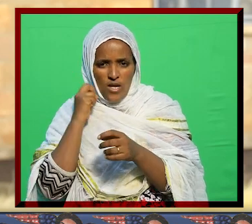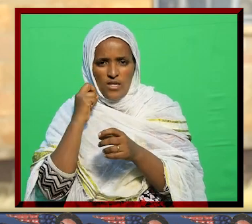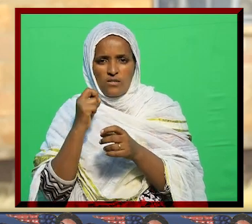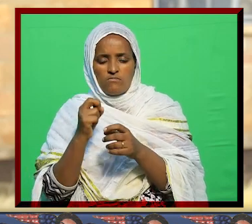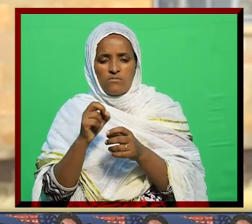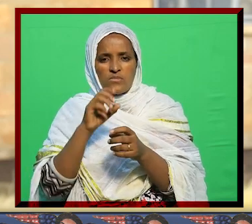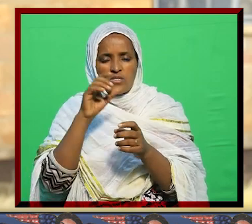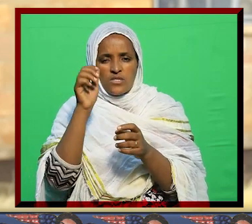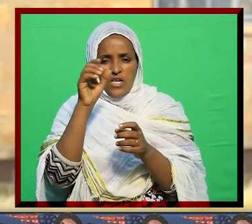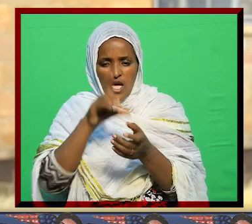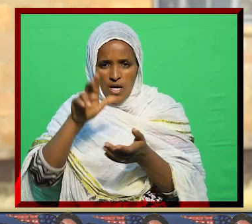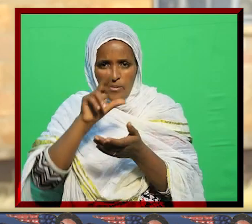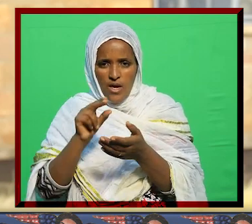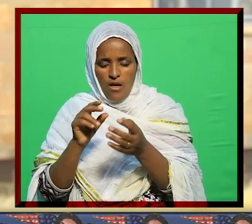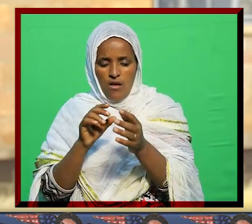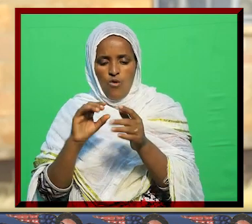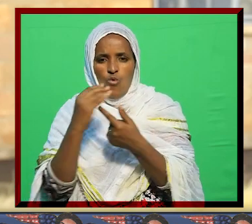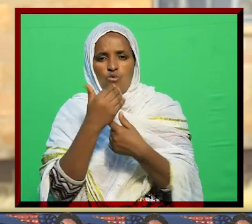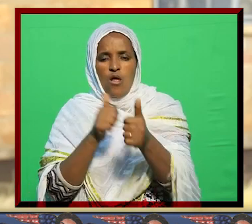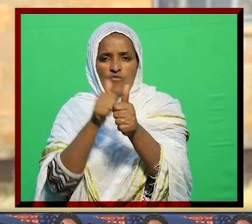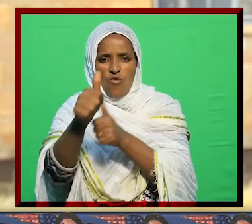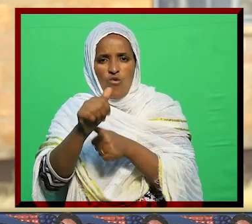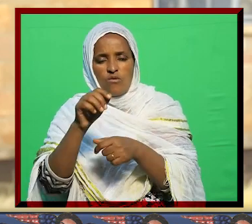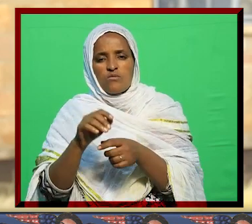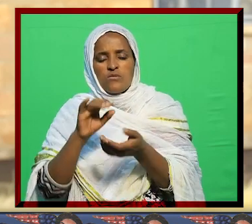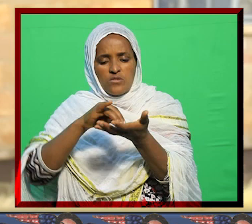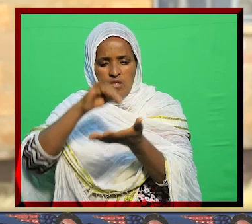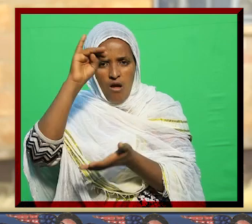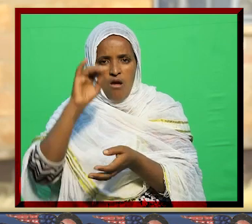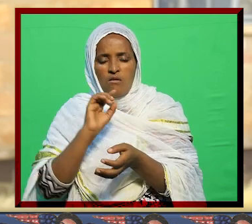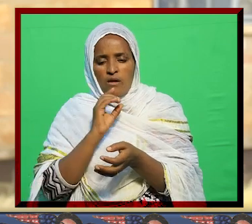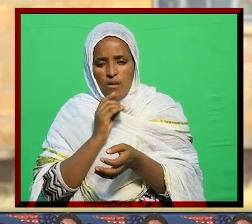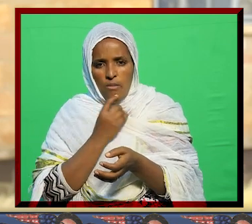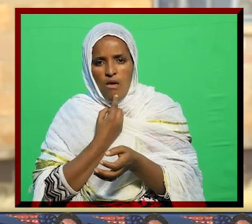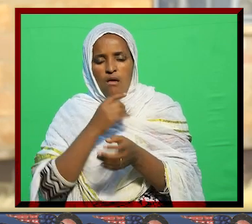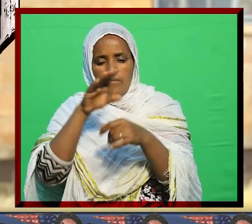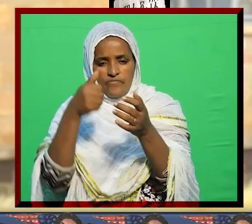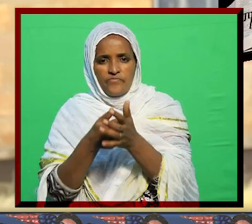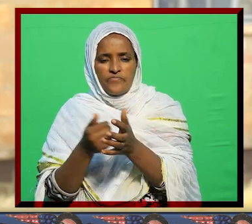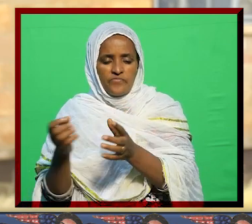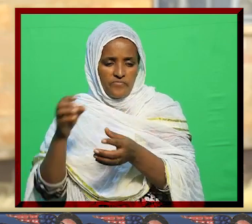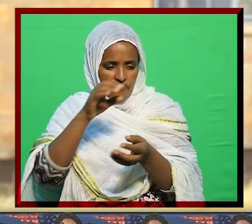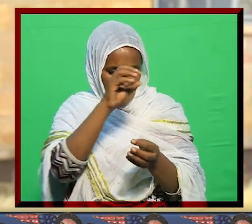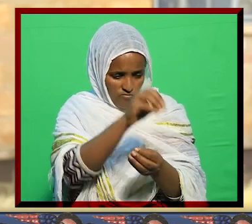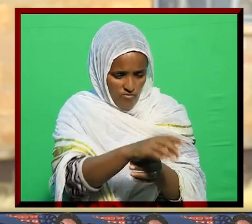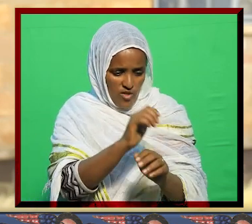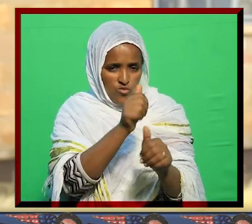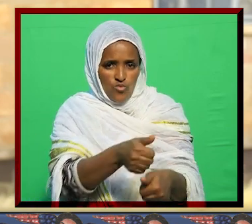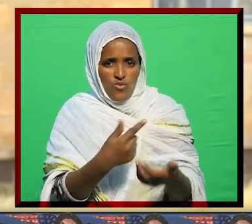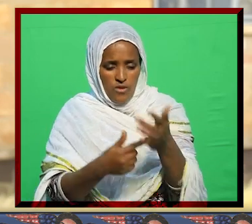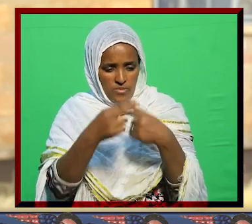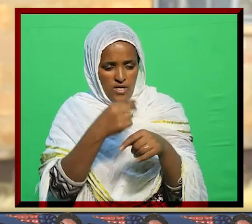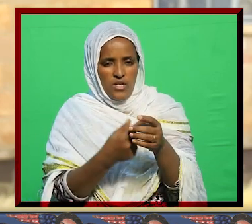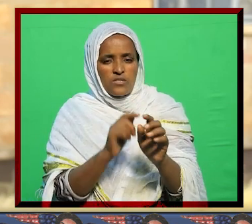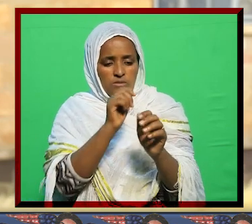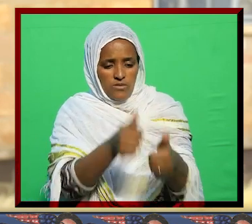ፈትነው ያሳለፉናቸው ወርቅም እጣንም ከርቤ ሆኖ አልፈዋል። ቅዱሳን ለእግዚአብሔር ልክ ሰባ ሰገል ወርቅ እጣን ከርቤ እንደገበሩለት የማቴዎስ ወንጌል ምዕራፍ 2 ቁጥር